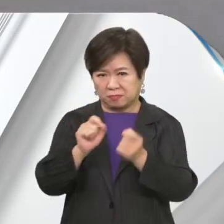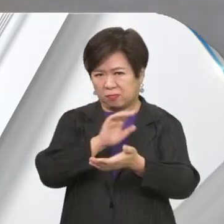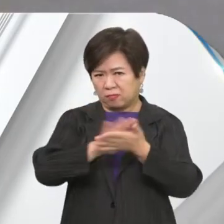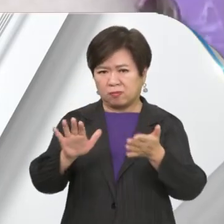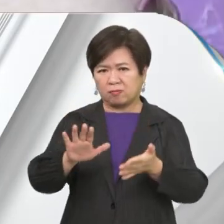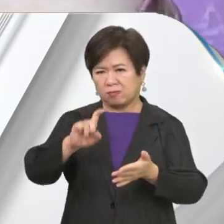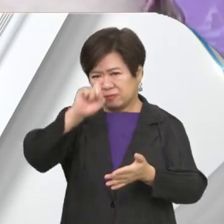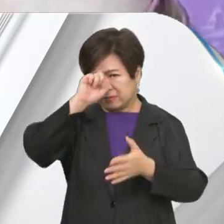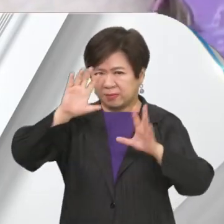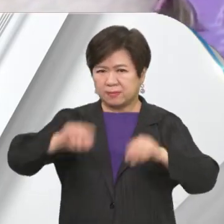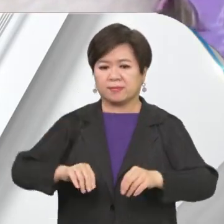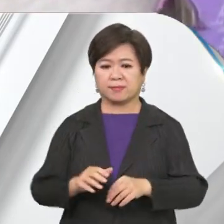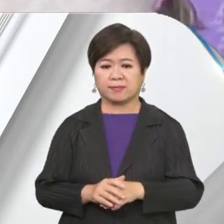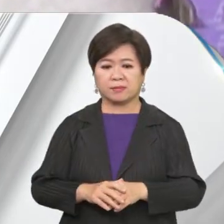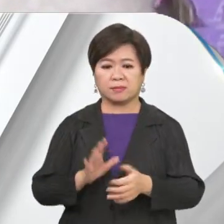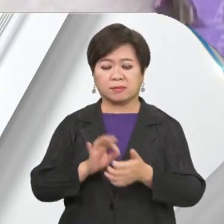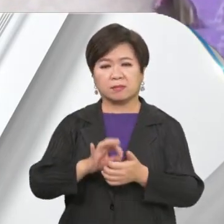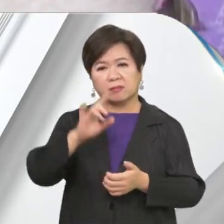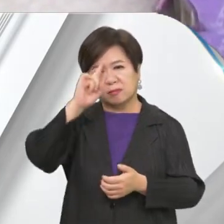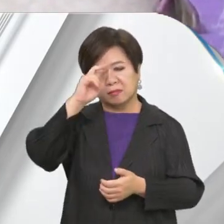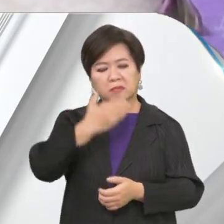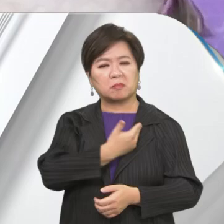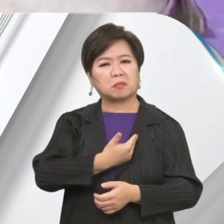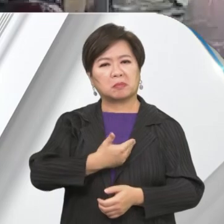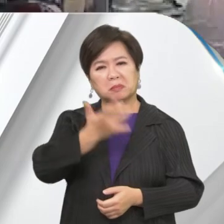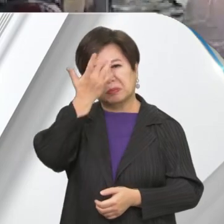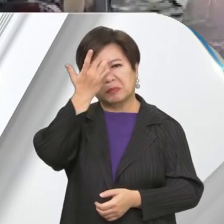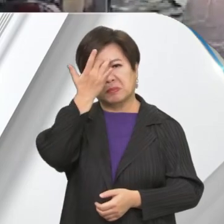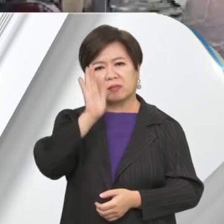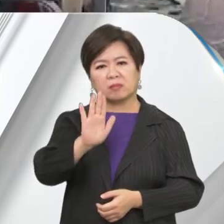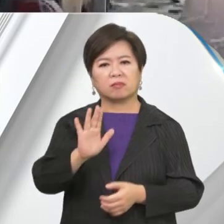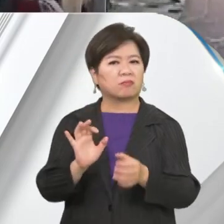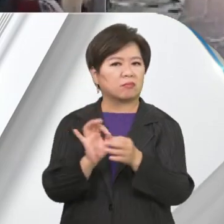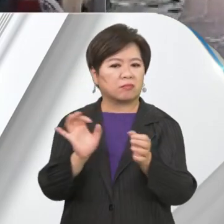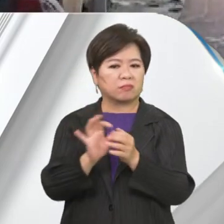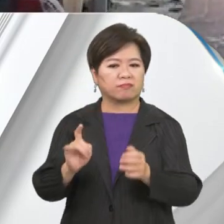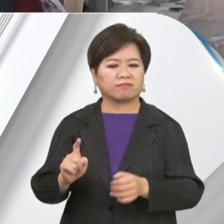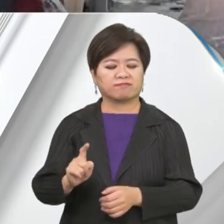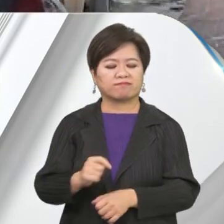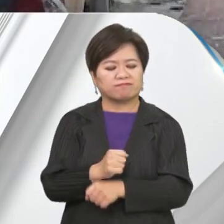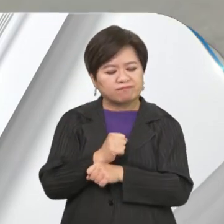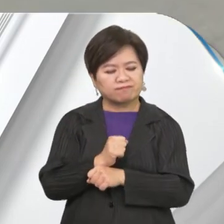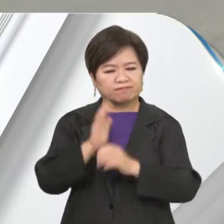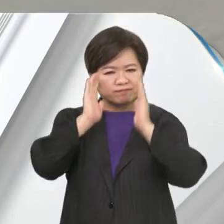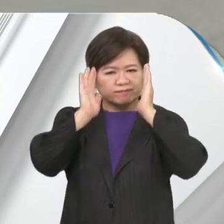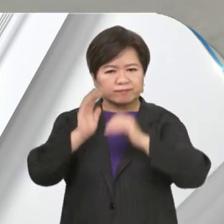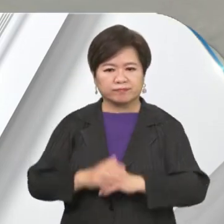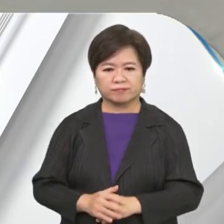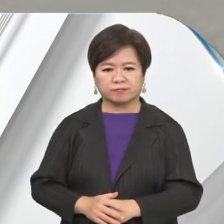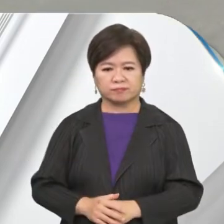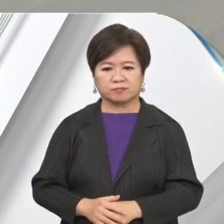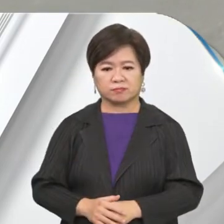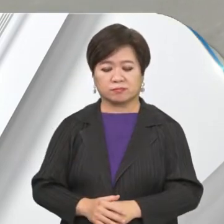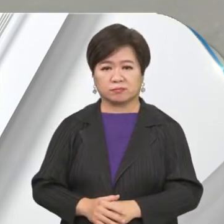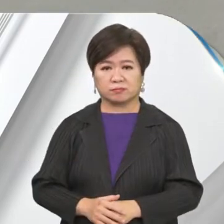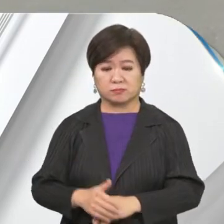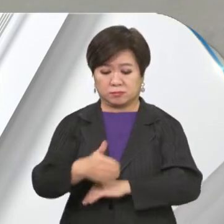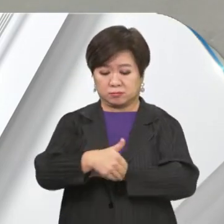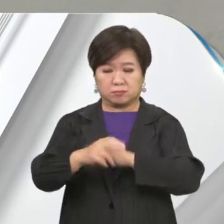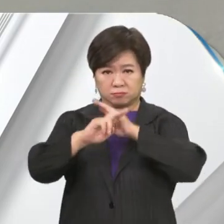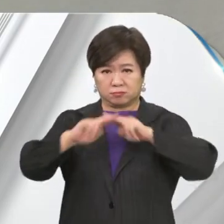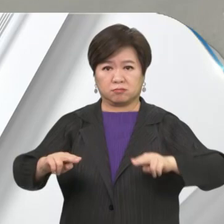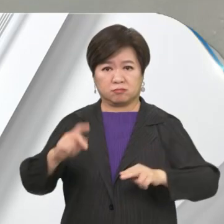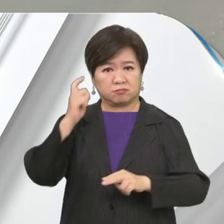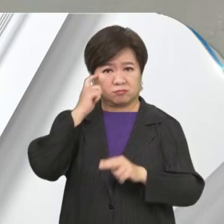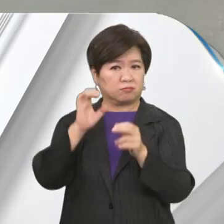时间里会结束。也建议虽然没一防偏，唔过还是小心过好。 哎呀，我刚刚即使封村